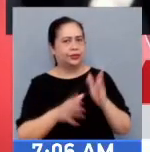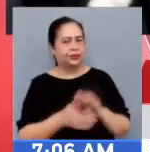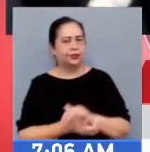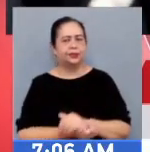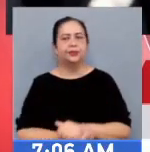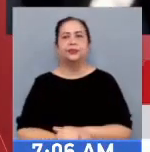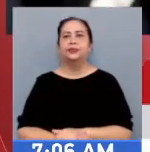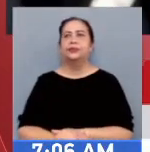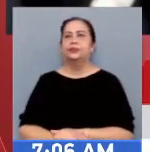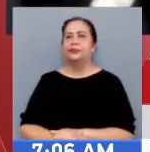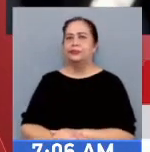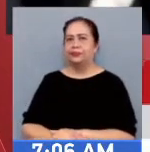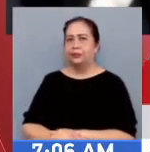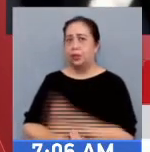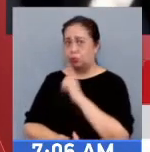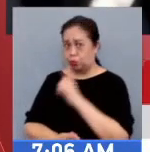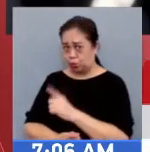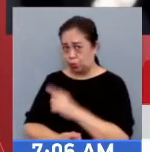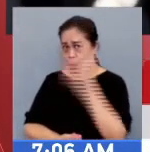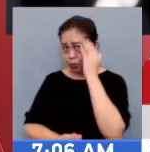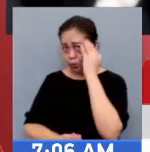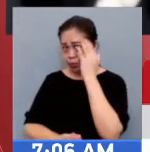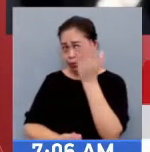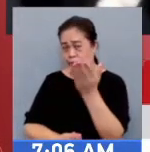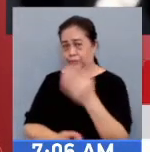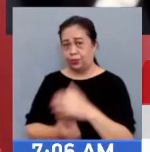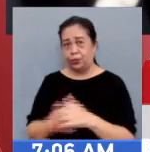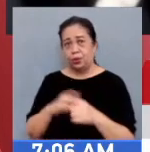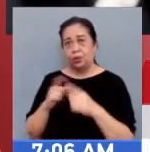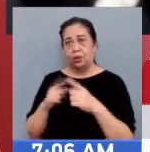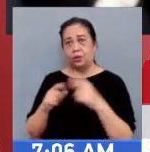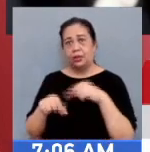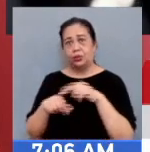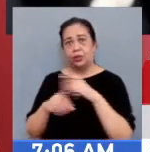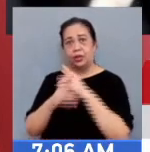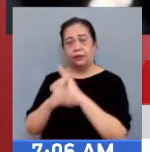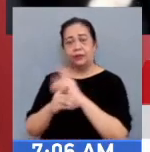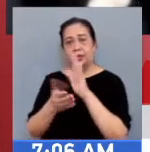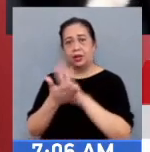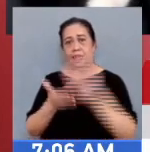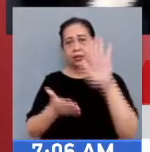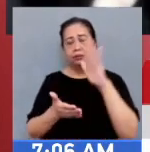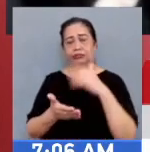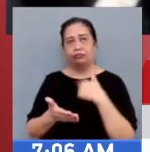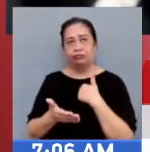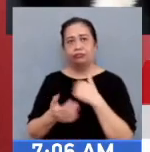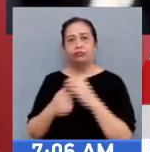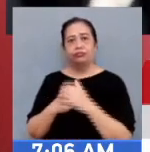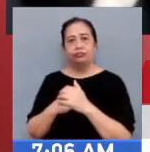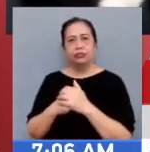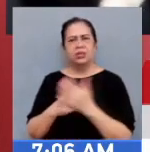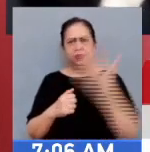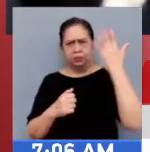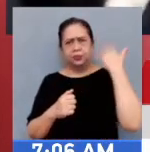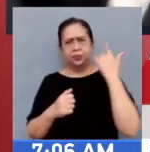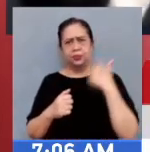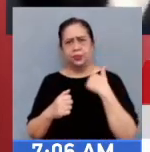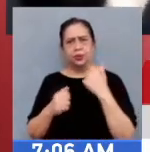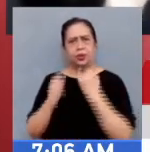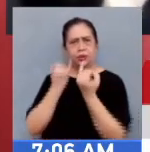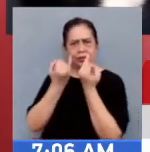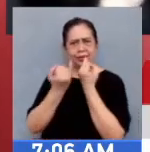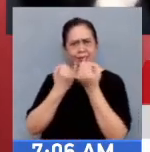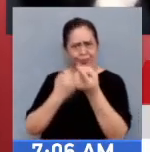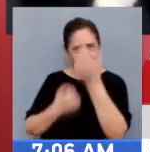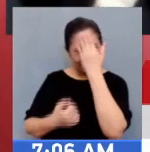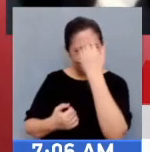I'm sure, Arnold, alam mo, ay nung National Defense College, opo. Noon pa lang ini-interview mo na ako, di ba? Yes, ma'am.